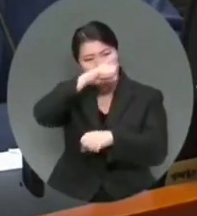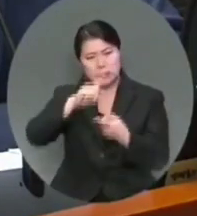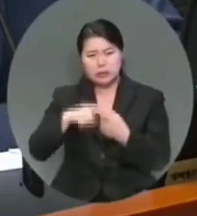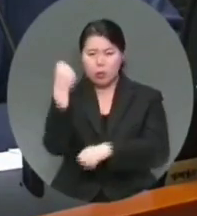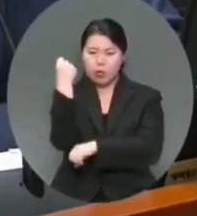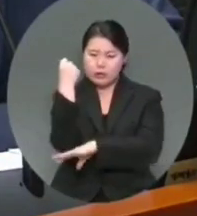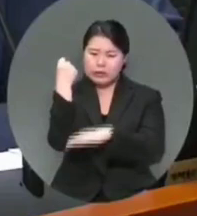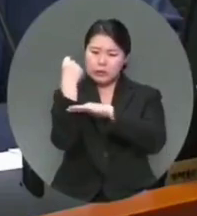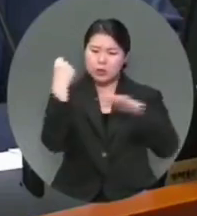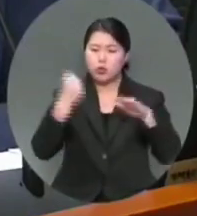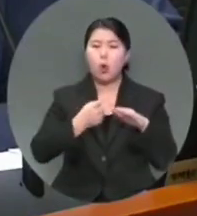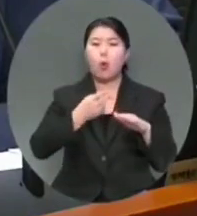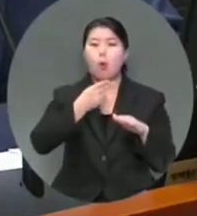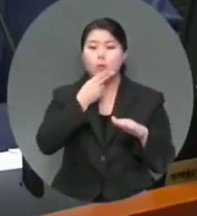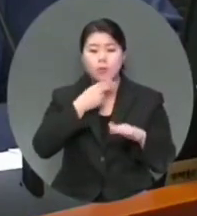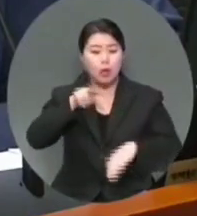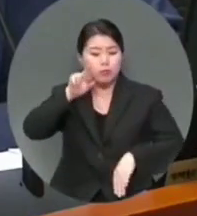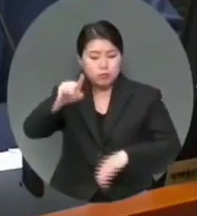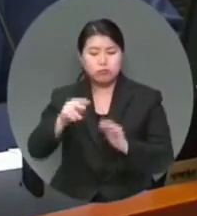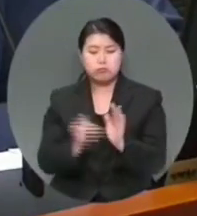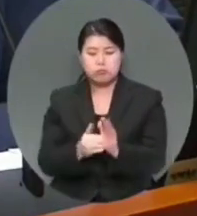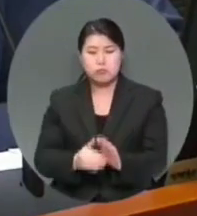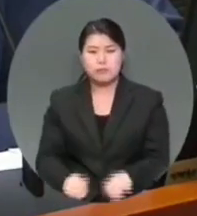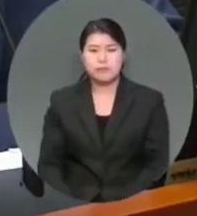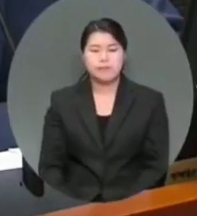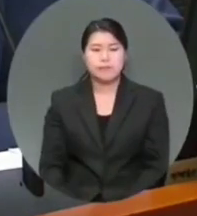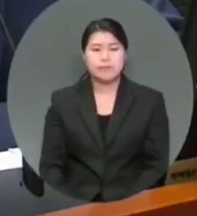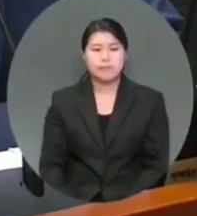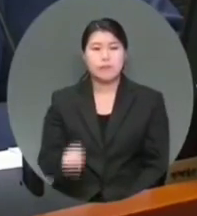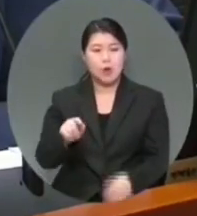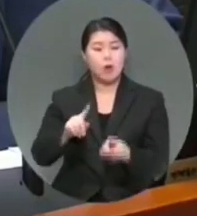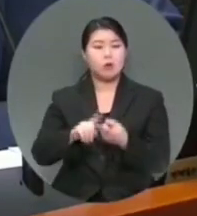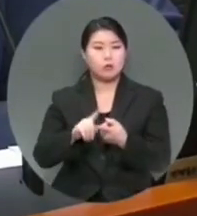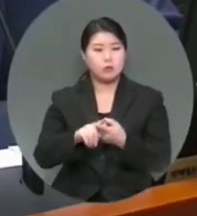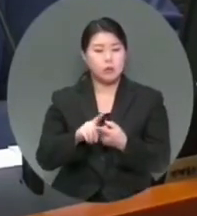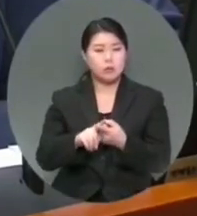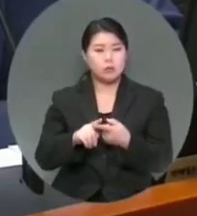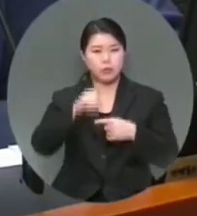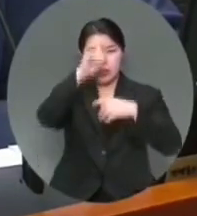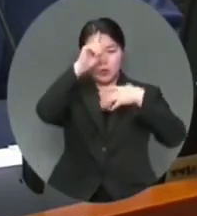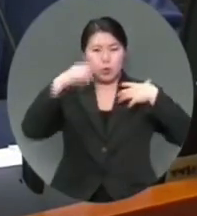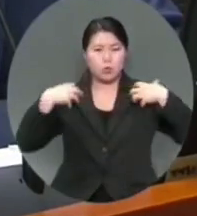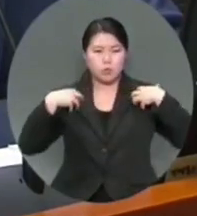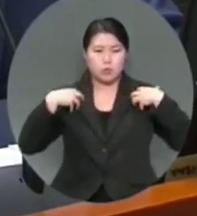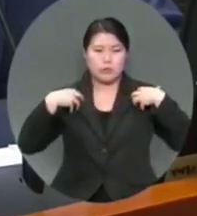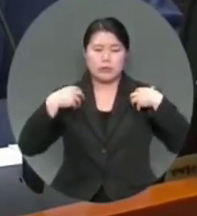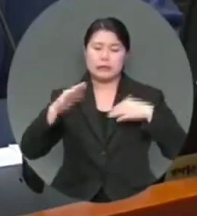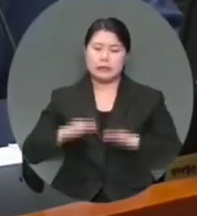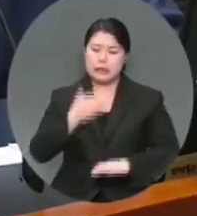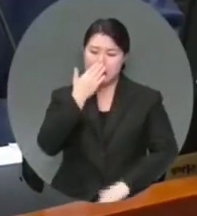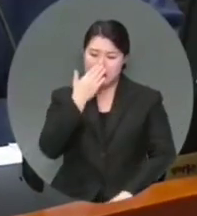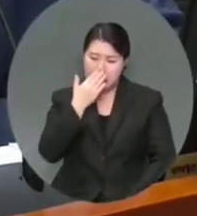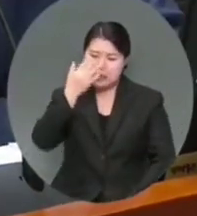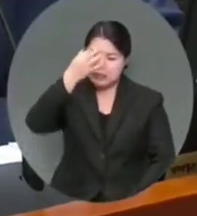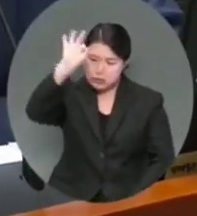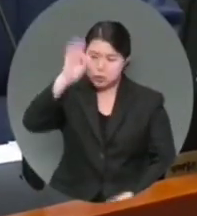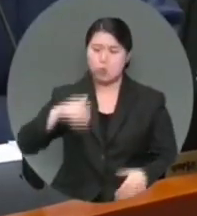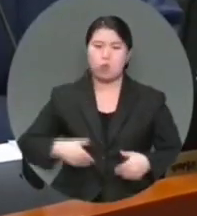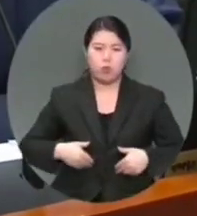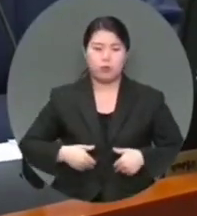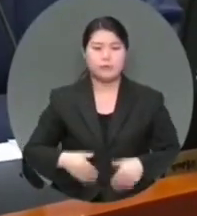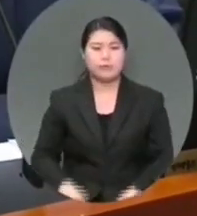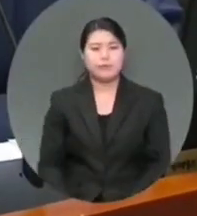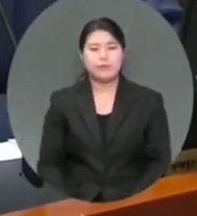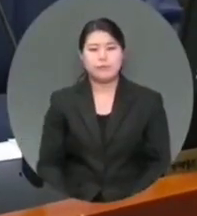기준이 없었다라고 지적을 했던 거예요. 그 지적에 대해서 정부는 좀 겸허하게 일단 인정을 하십시오. 제가